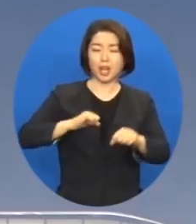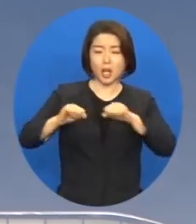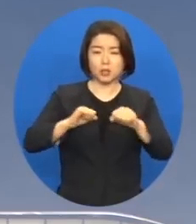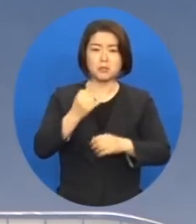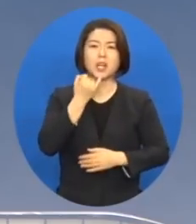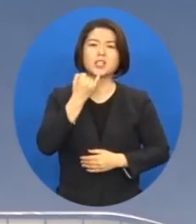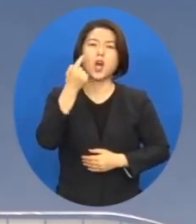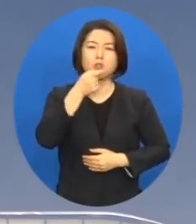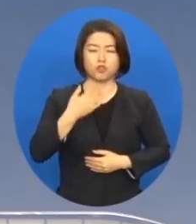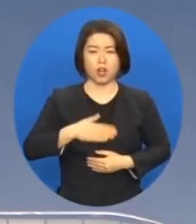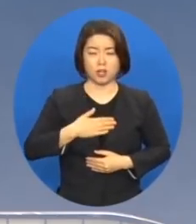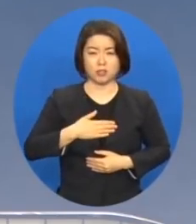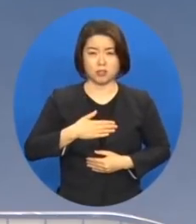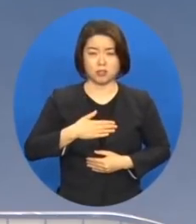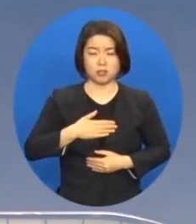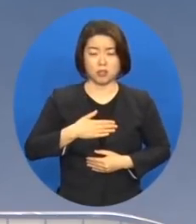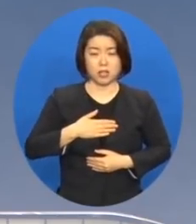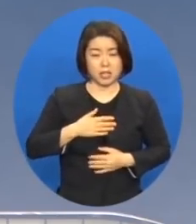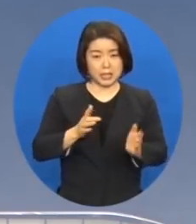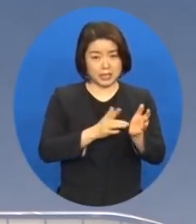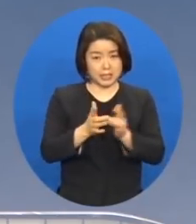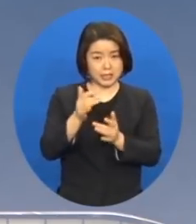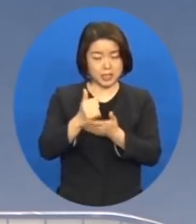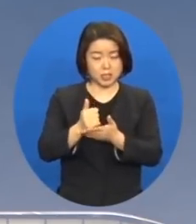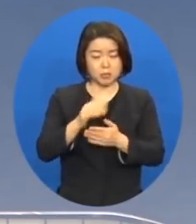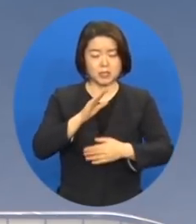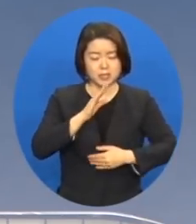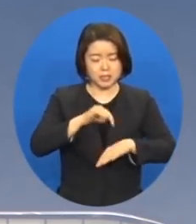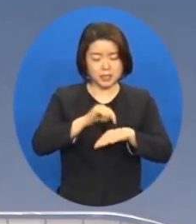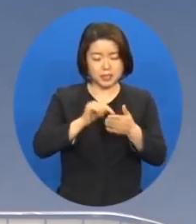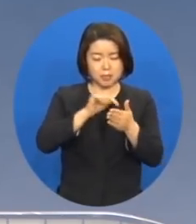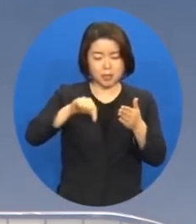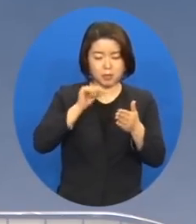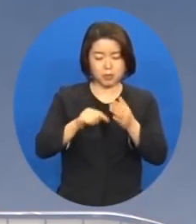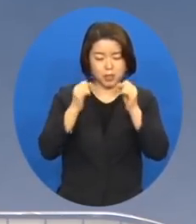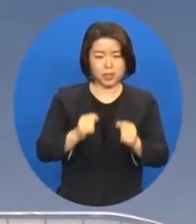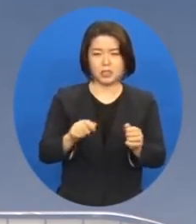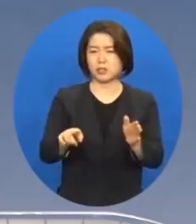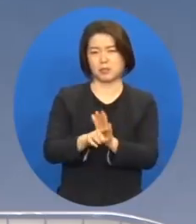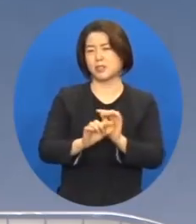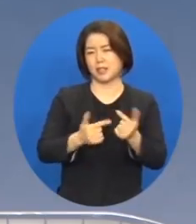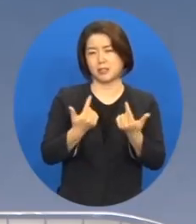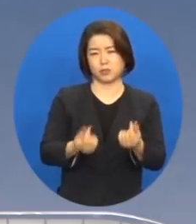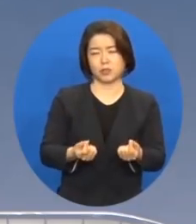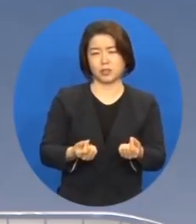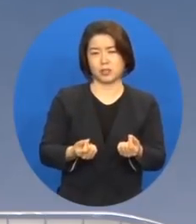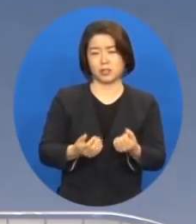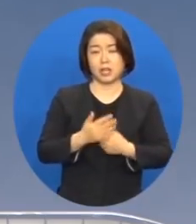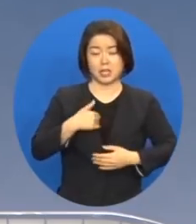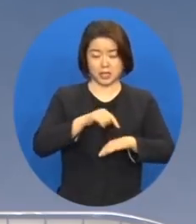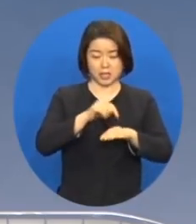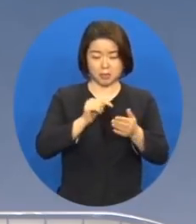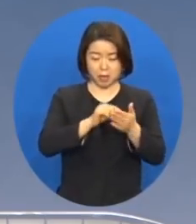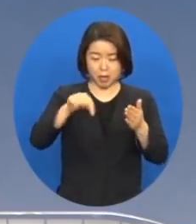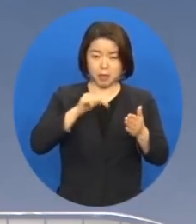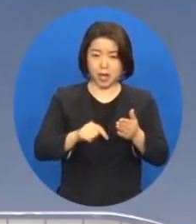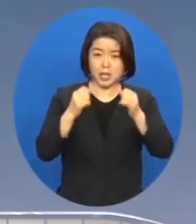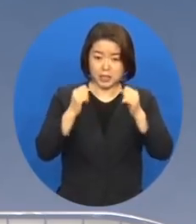진짜 제 마음에 거하시는 것을 믿지 않고 있는 거죠. 예수님이 제 안에 거하시는 것을